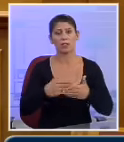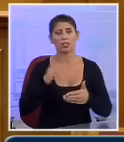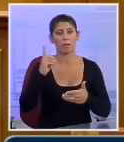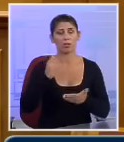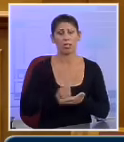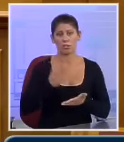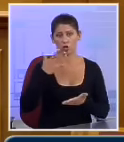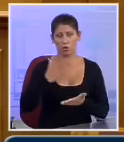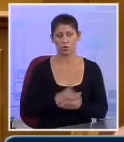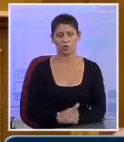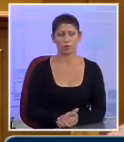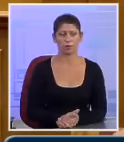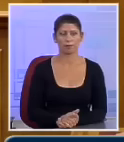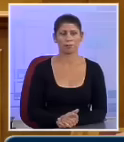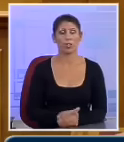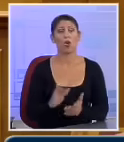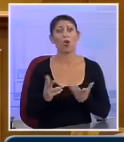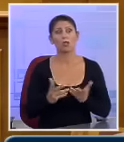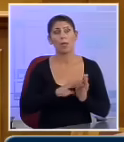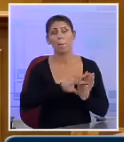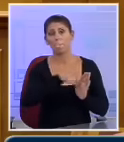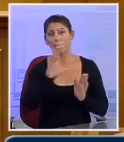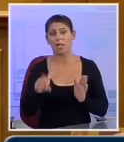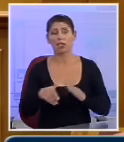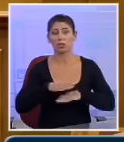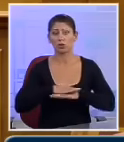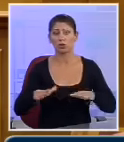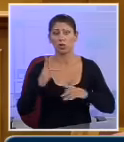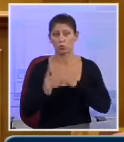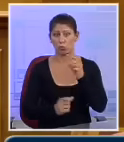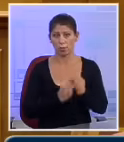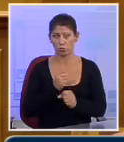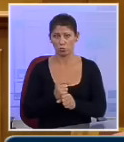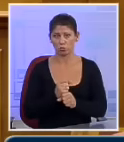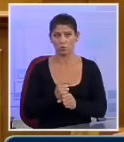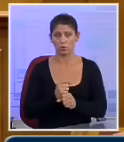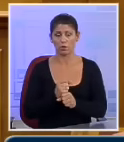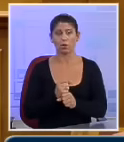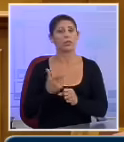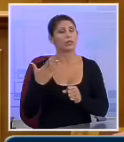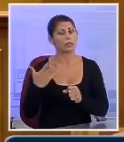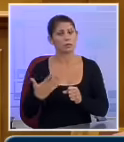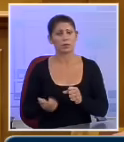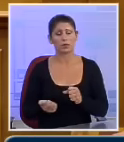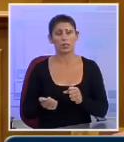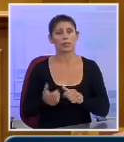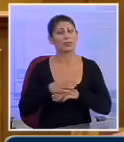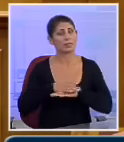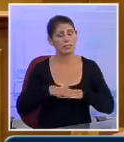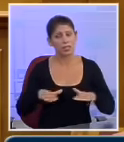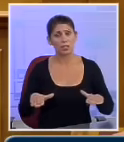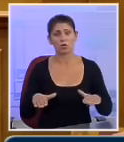αξιολόγησης, ώστε μέχρι το τέλος του έτους να έχει